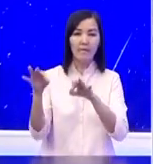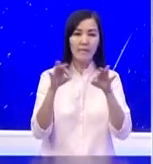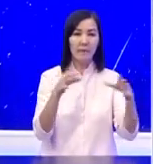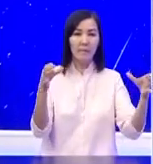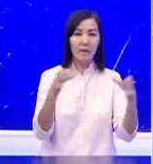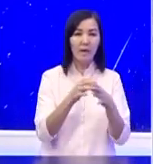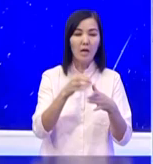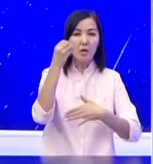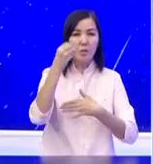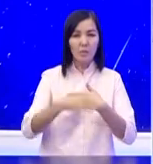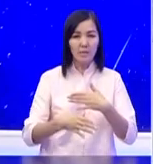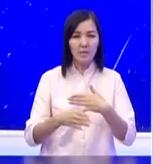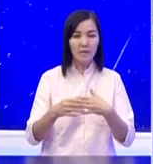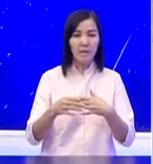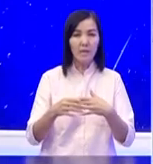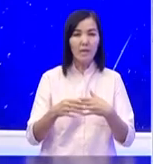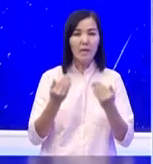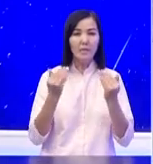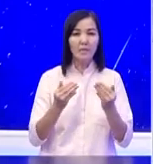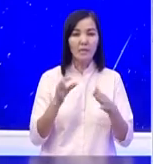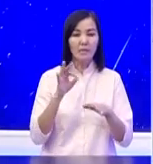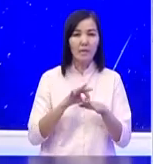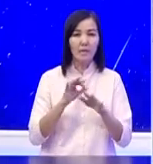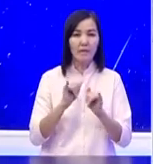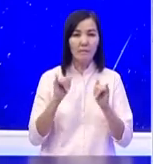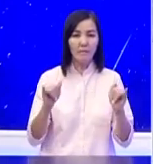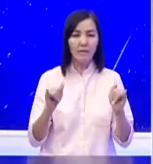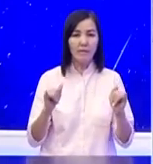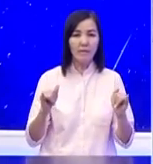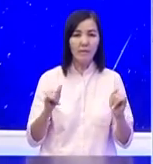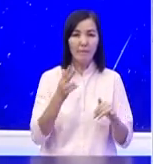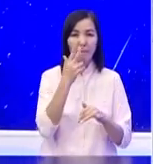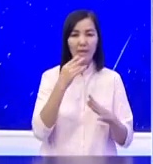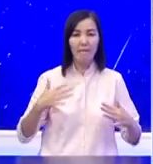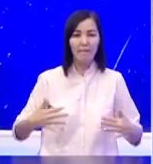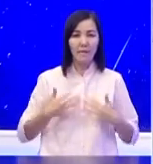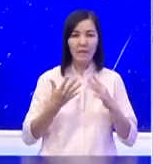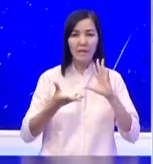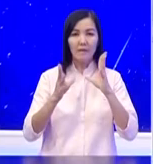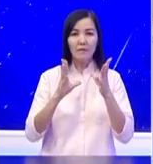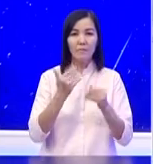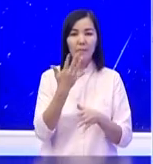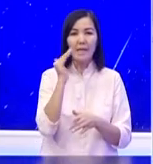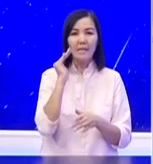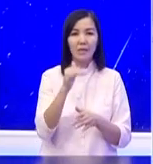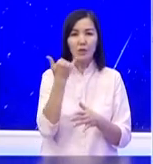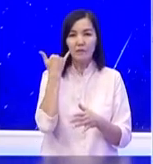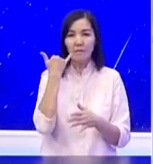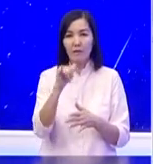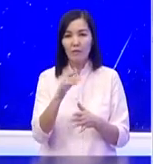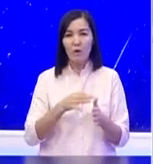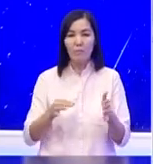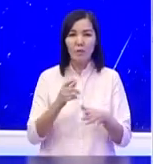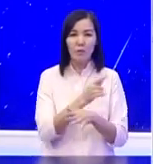и колл-центры. Особенно в период коронавирусной инфекции и пневмонии. Ежедневно порядка 5000 звонков поступают в